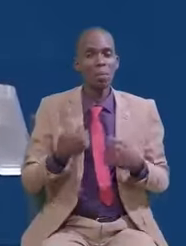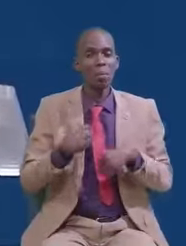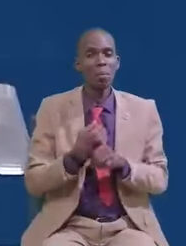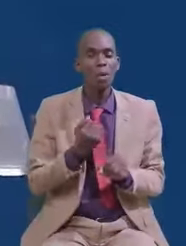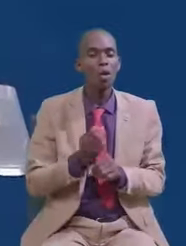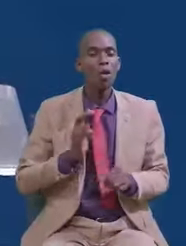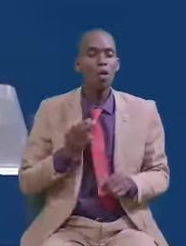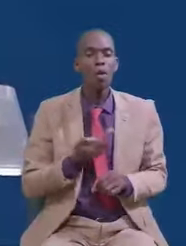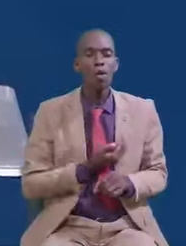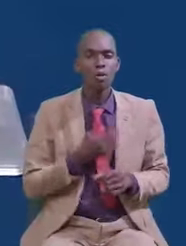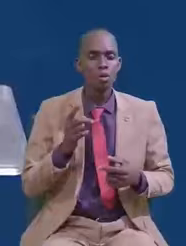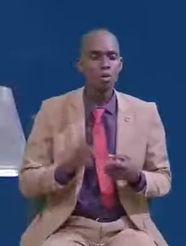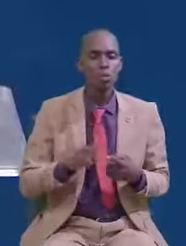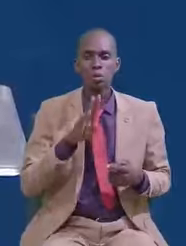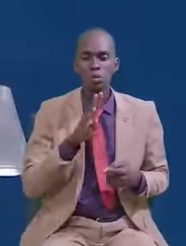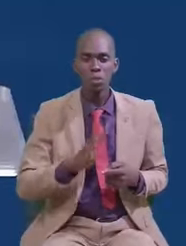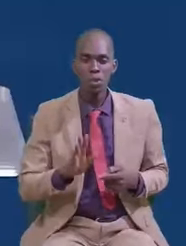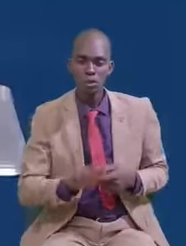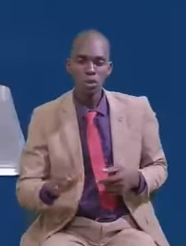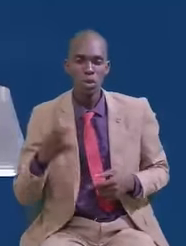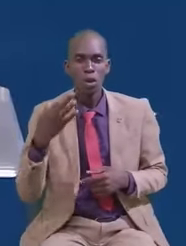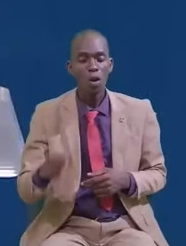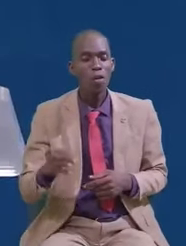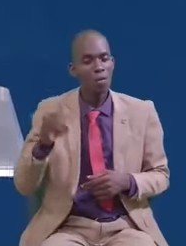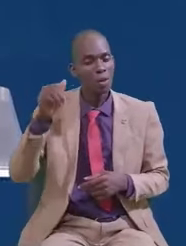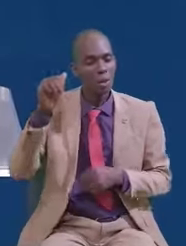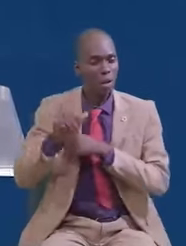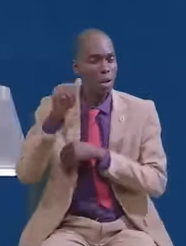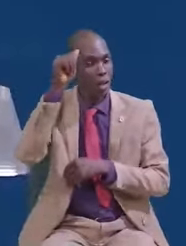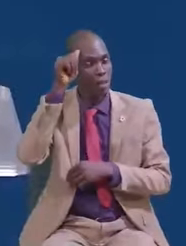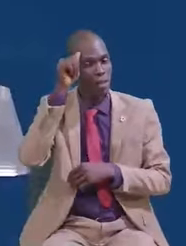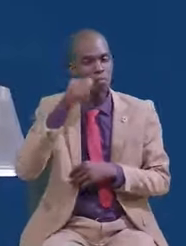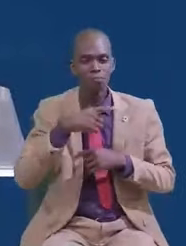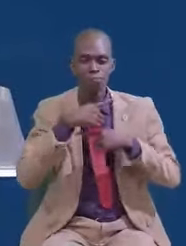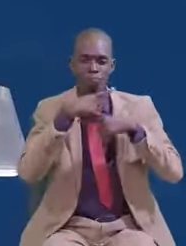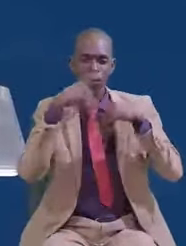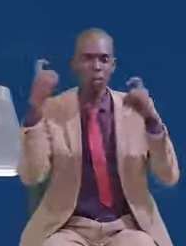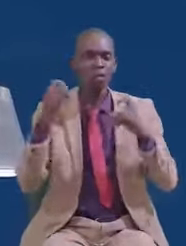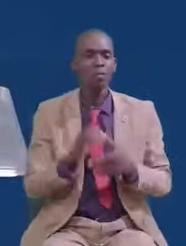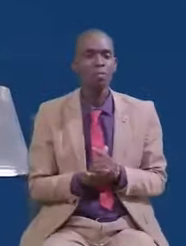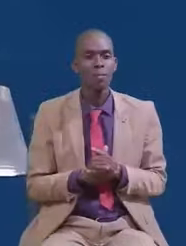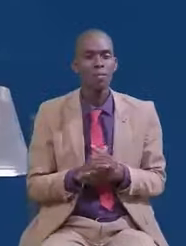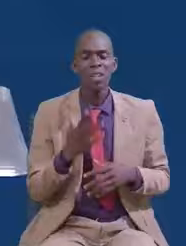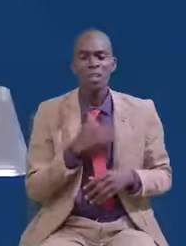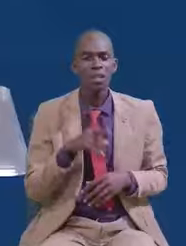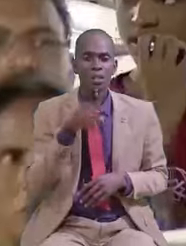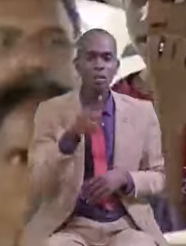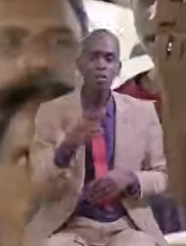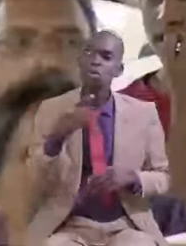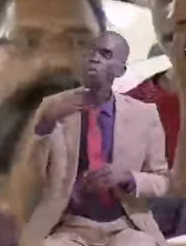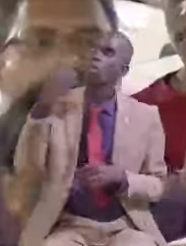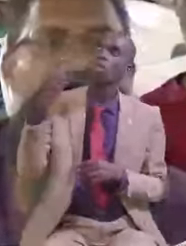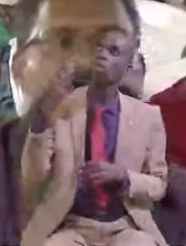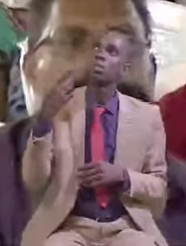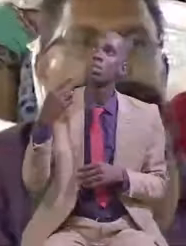Le péché rend la postérité d'Adam vilaine. Et vous dites, je